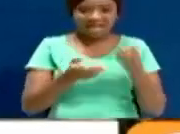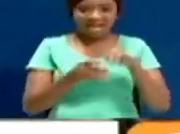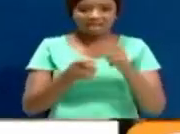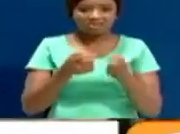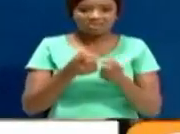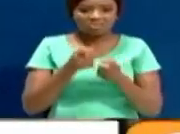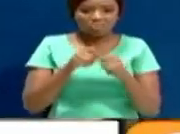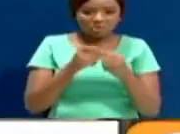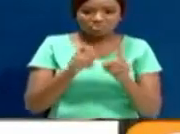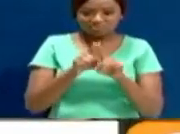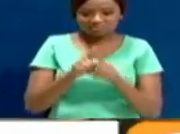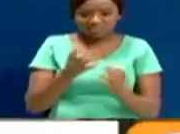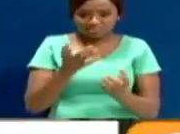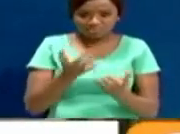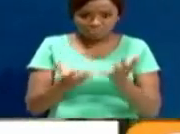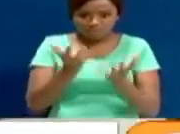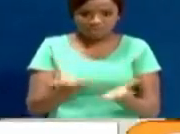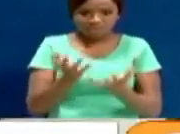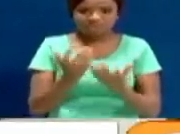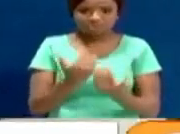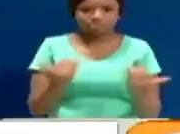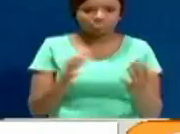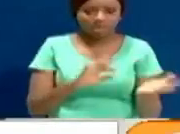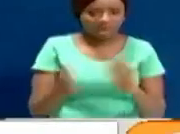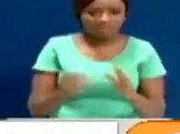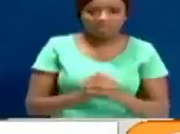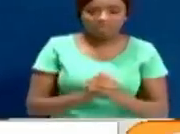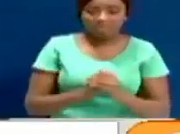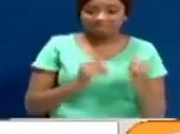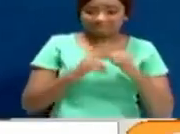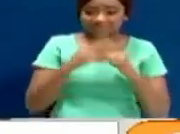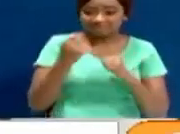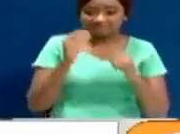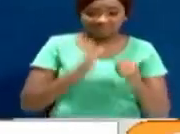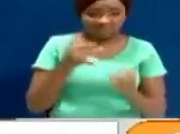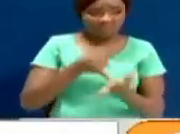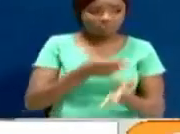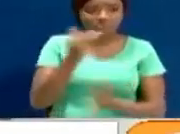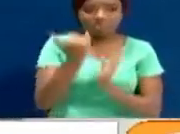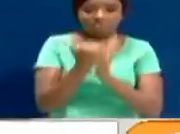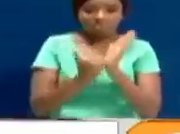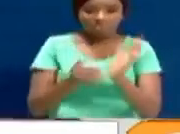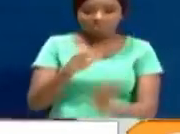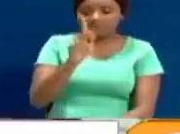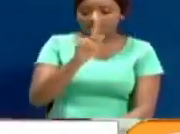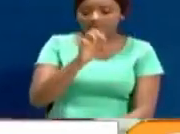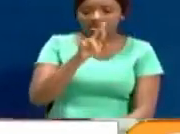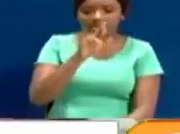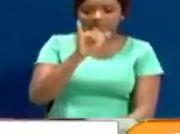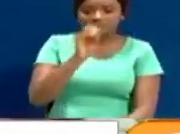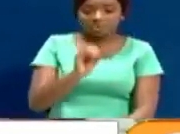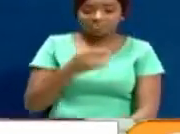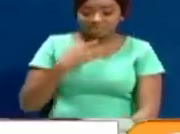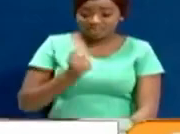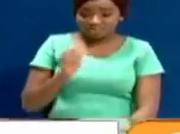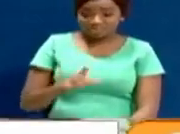wadudu pamoja na kupimwa uzani. Wanawake 275 wakihusishwa katika programu hiyo katika eneo la Kerio Valley. Msichana hako